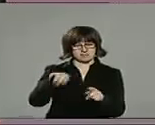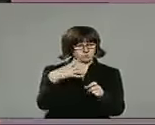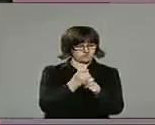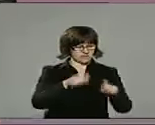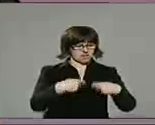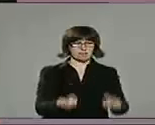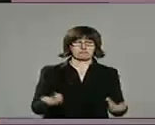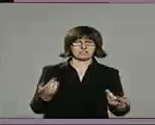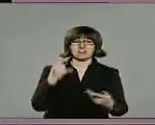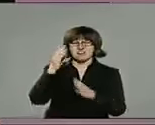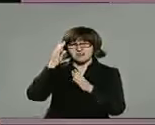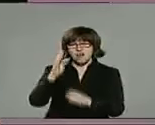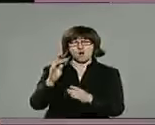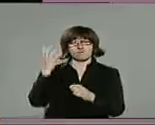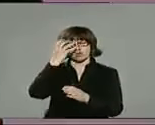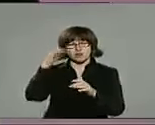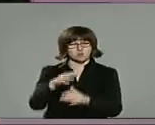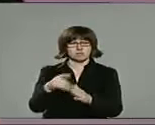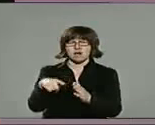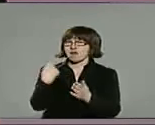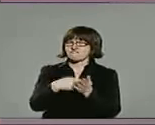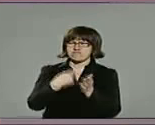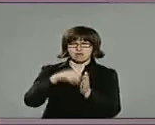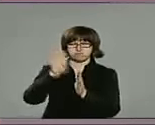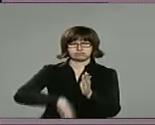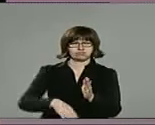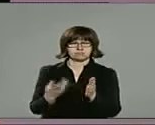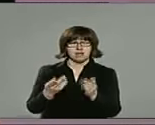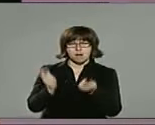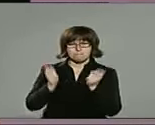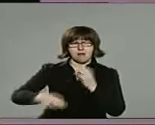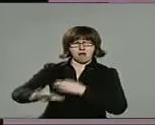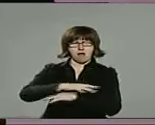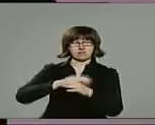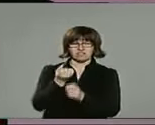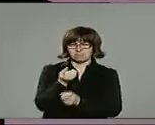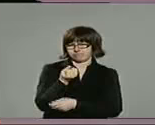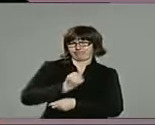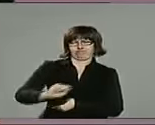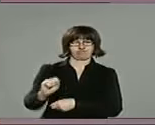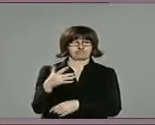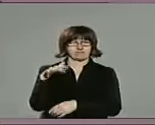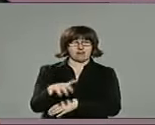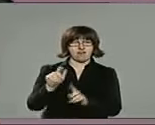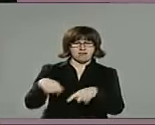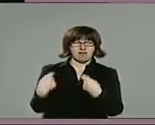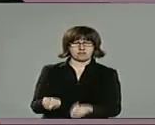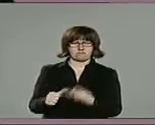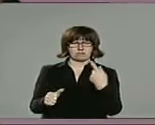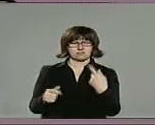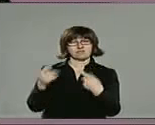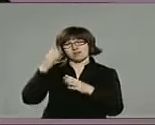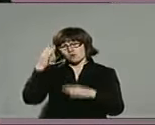haben. Alles, woran sie geglaubt haben, ist entwertet worden. Der entfesselte Markt hat das genaue Gegenteil von dem hervorgerufen,